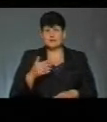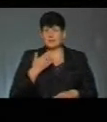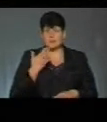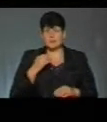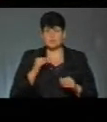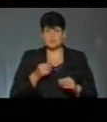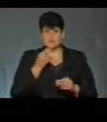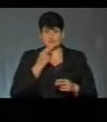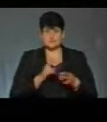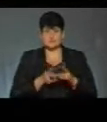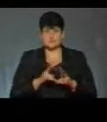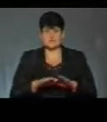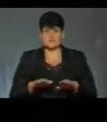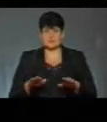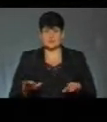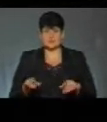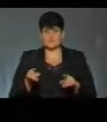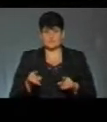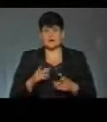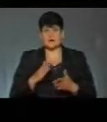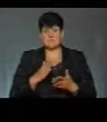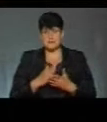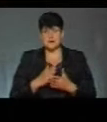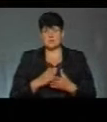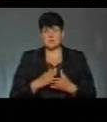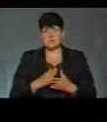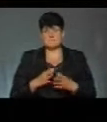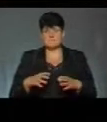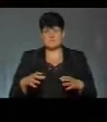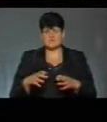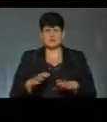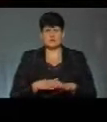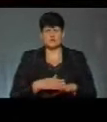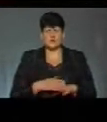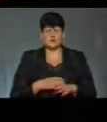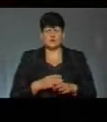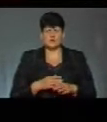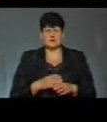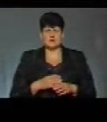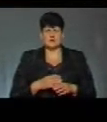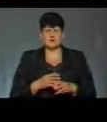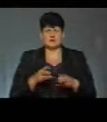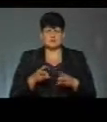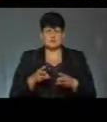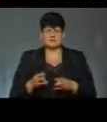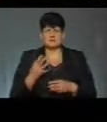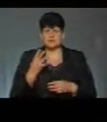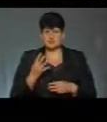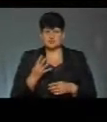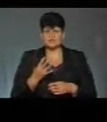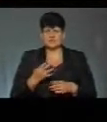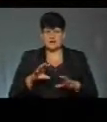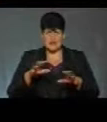змоги готувати їжу дітям. Вони як мають плиту, але вона дуже довго розігрівається. З усіх чотирьох комфорок працює лише